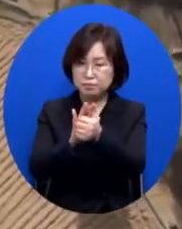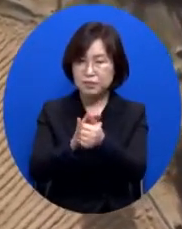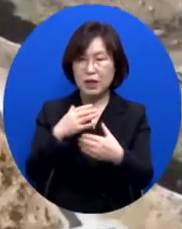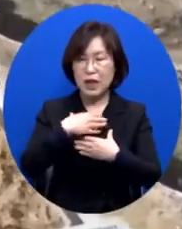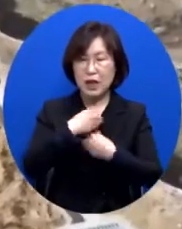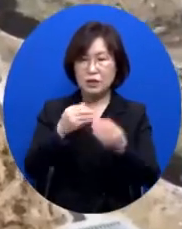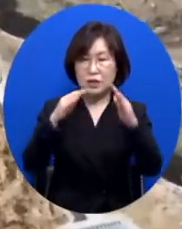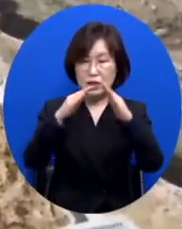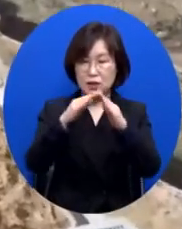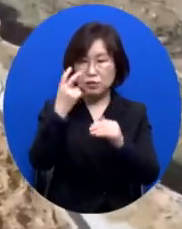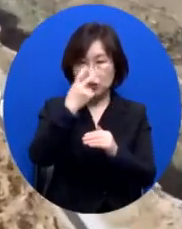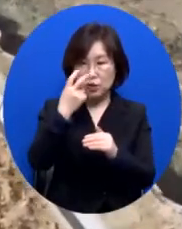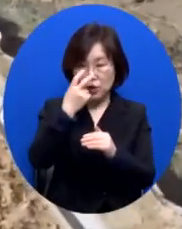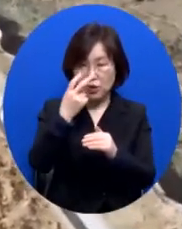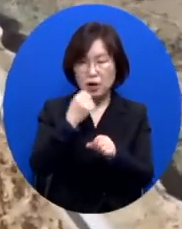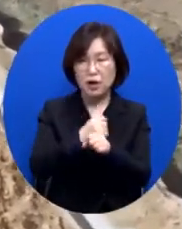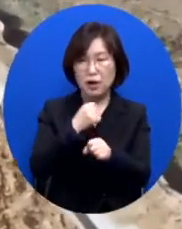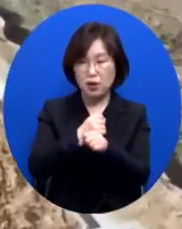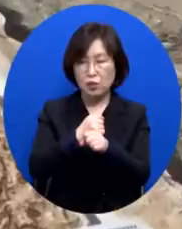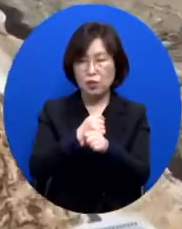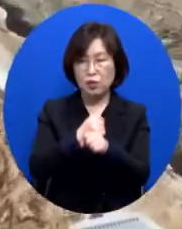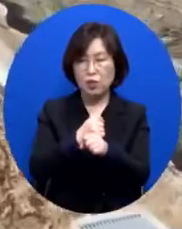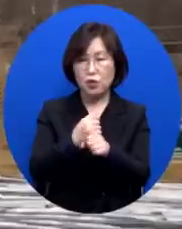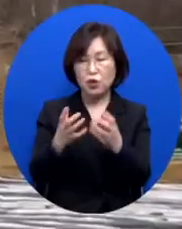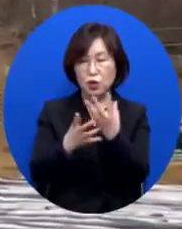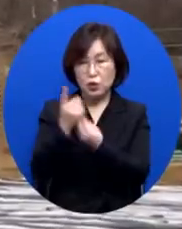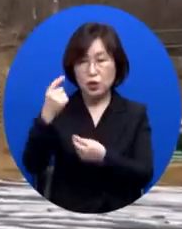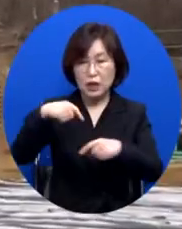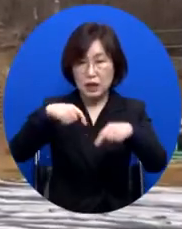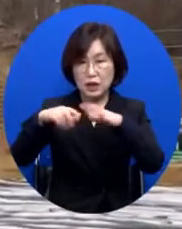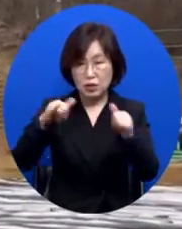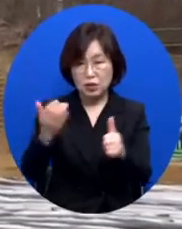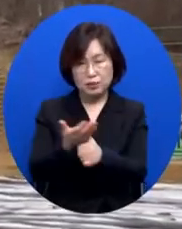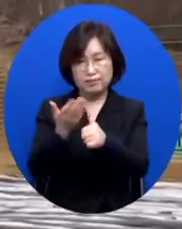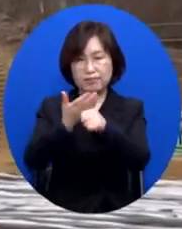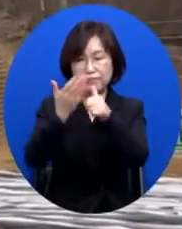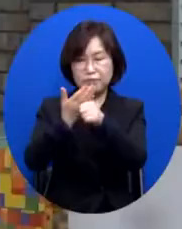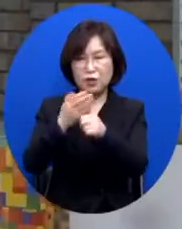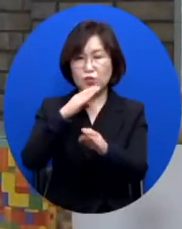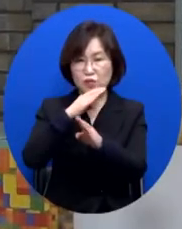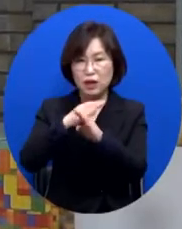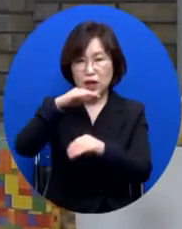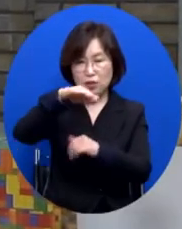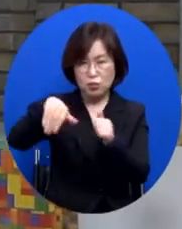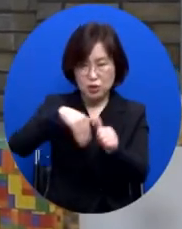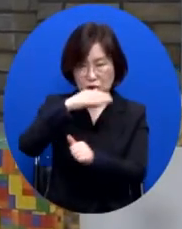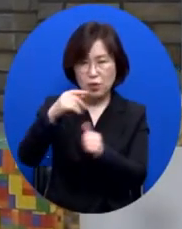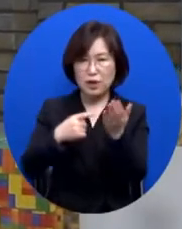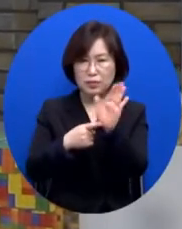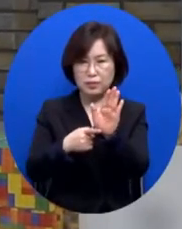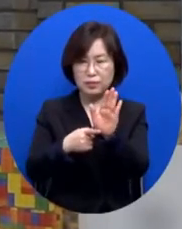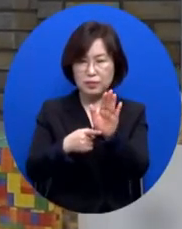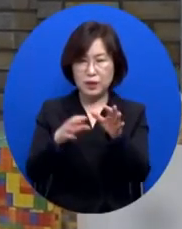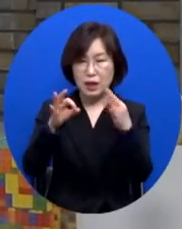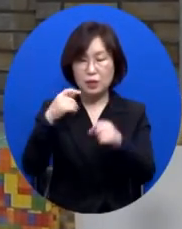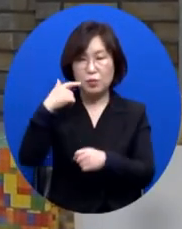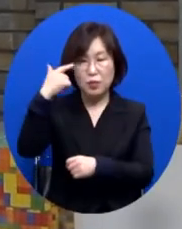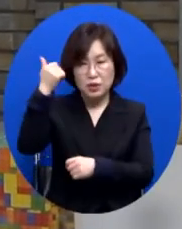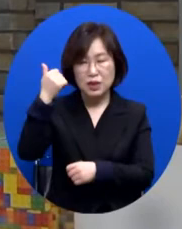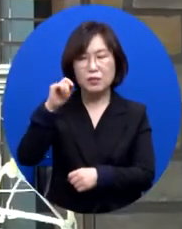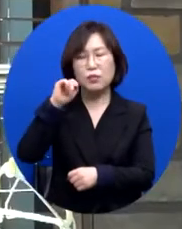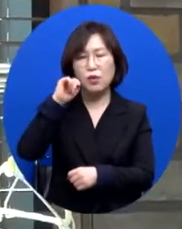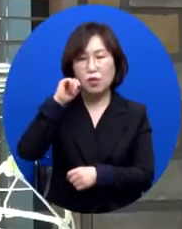운영하고 복음으로 통일리더를 양성하며 북한 실태에 대해 알리고 있습니다. 김 목사는 어려움을